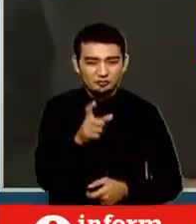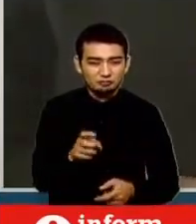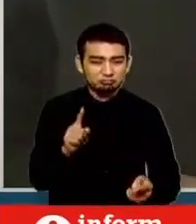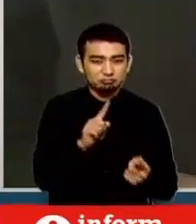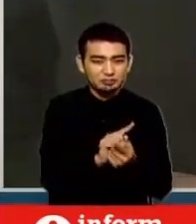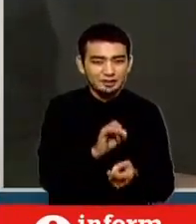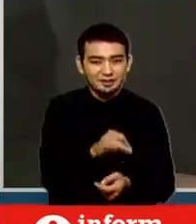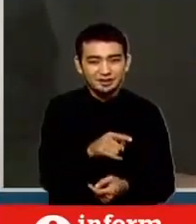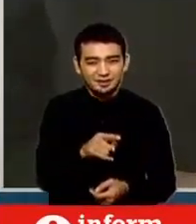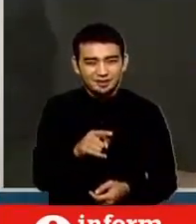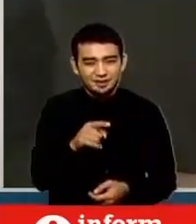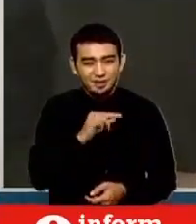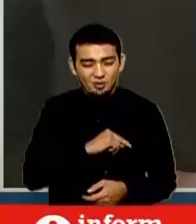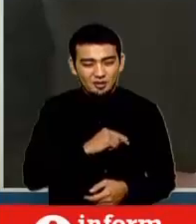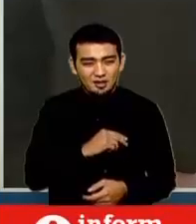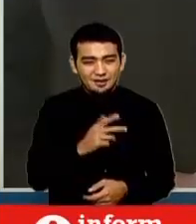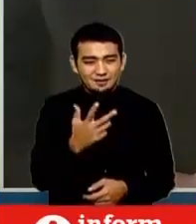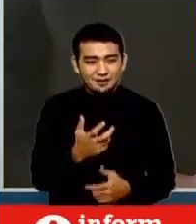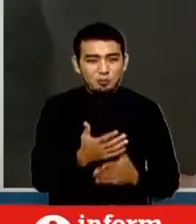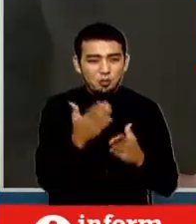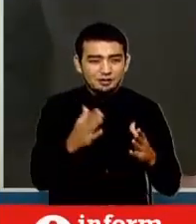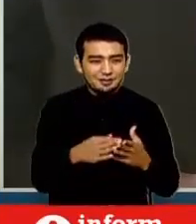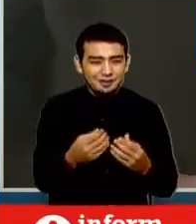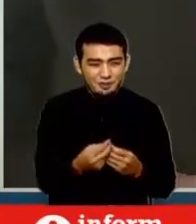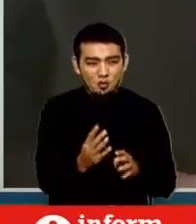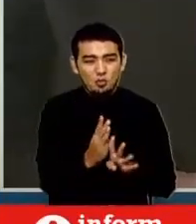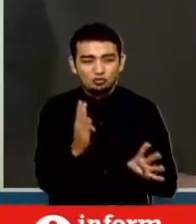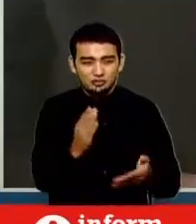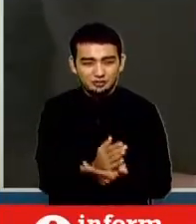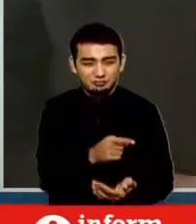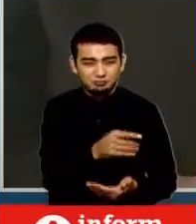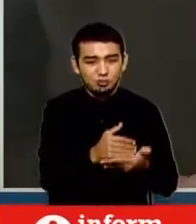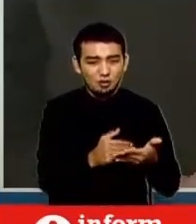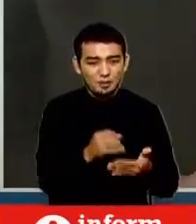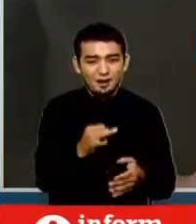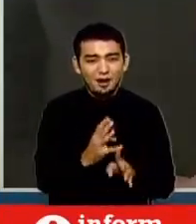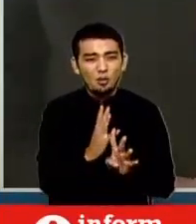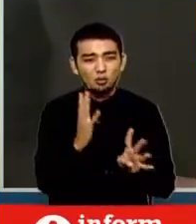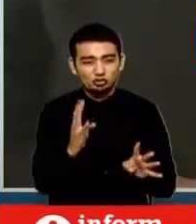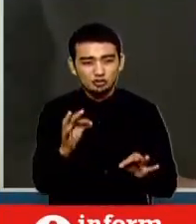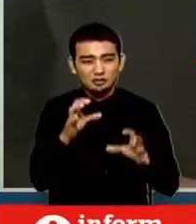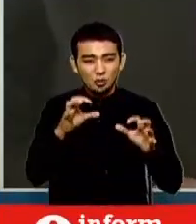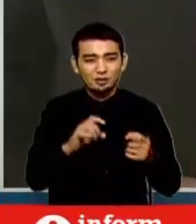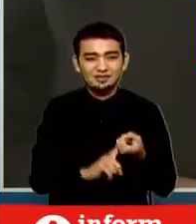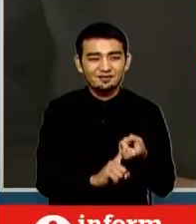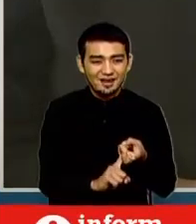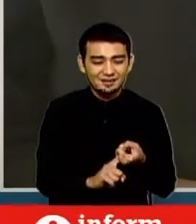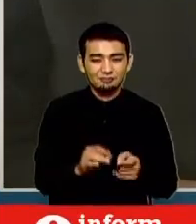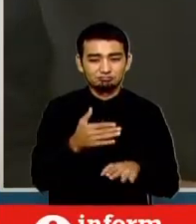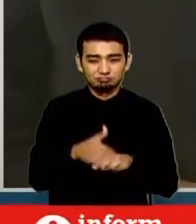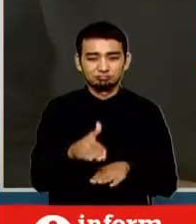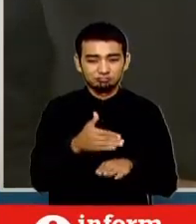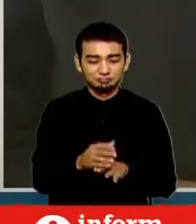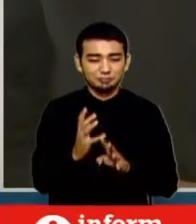қазір осы бағдарлама арқылы 300-ден аса отбасы кезекте тұр екен, ал тізім заңға сәйкес